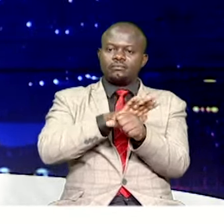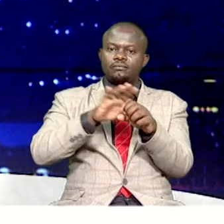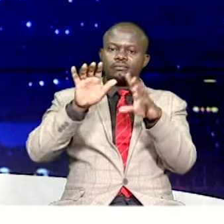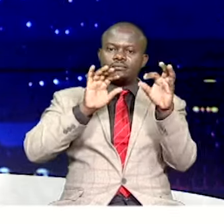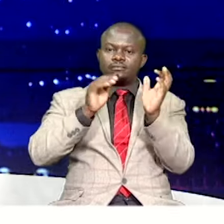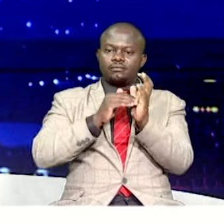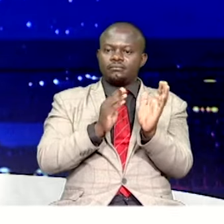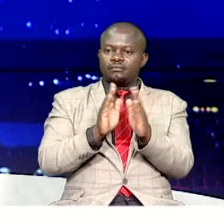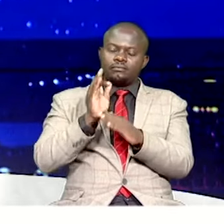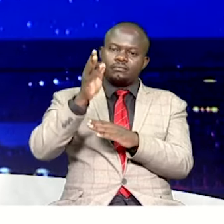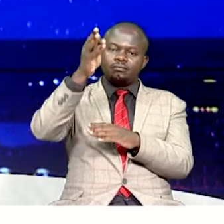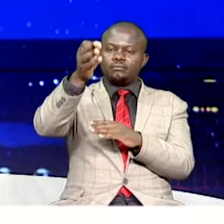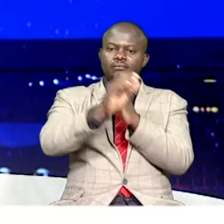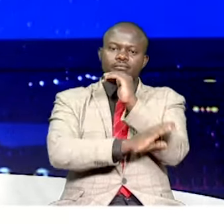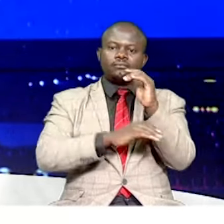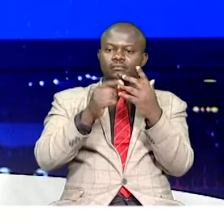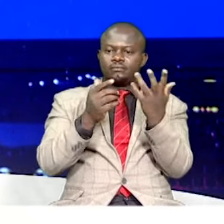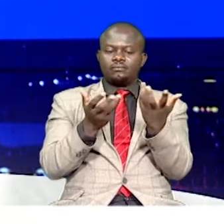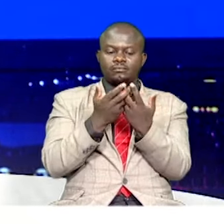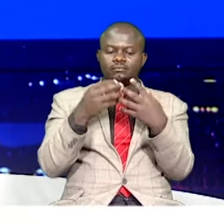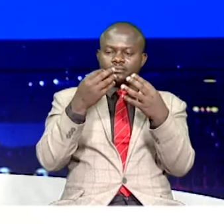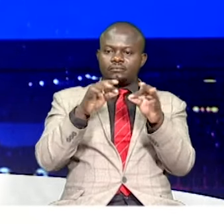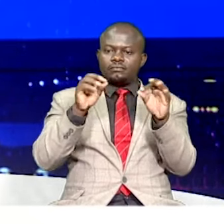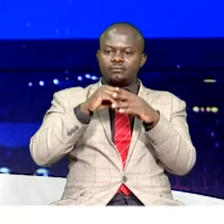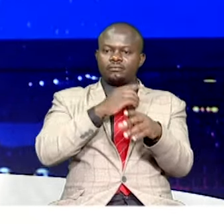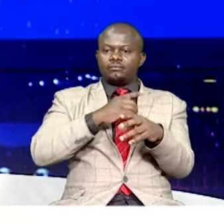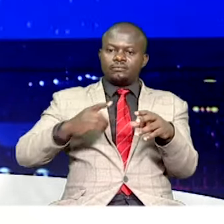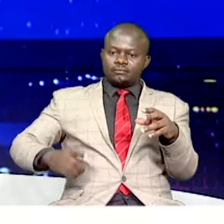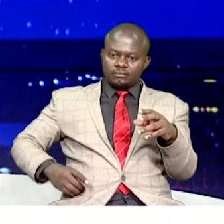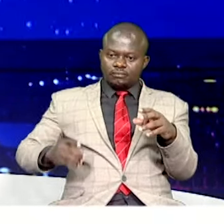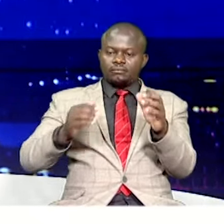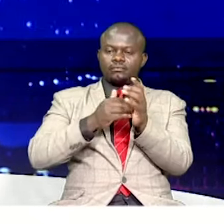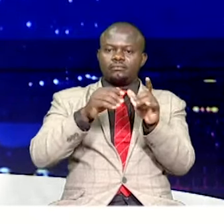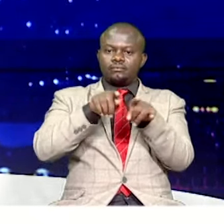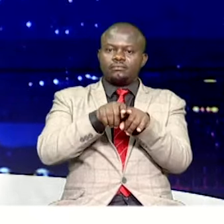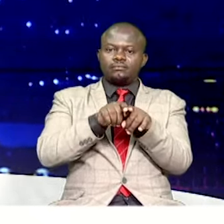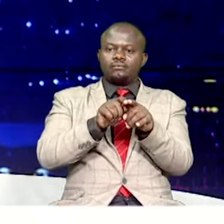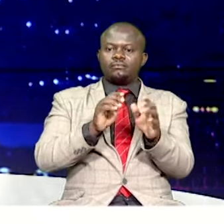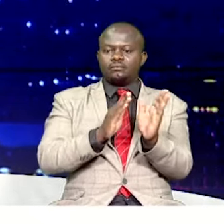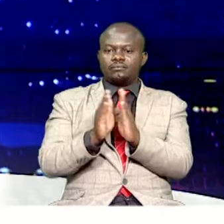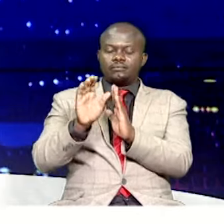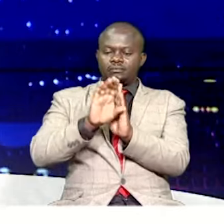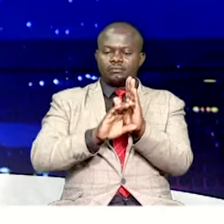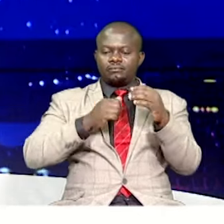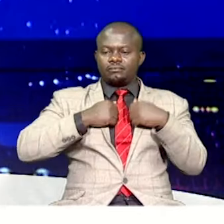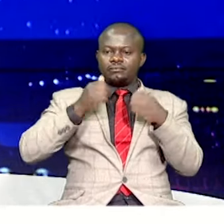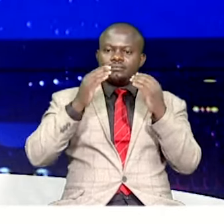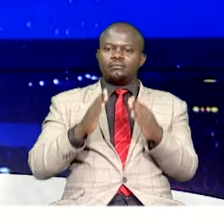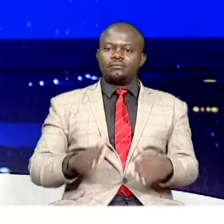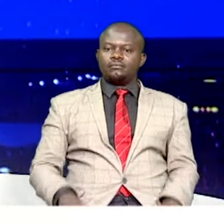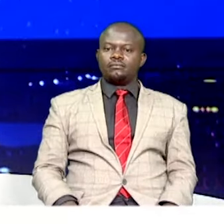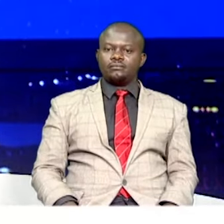no kugena ahazaza h'igihugu ibyo bahuza n'ubwisanzure muri demokarasi nk'uko bigenwa n'itegeko nshinga ry'u Rwanda. Adams